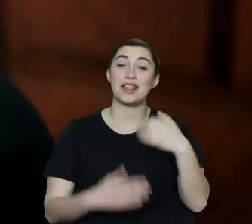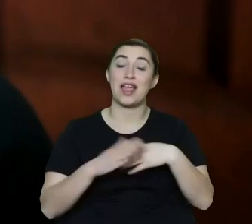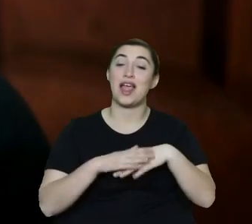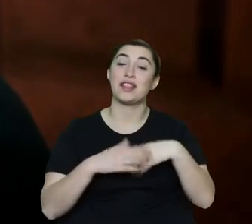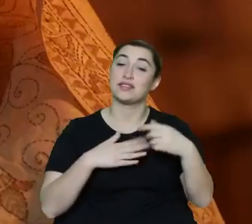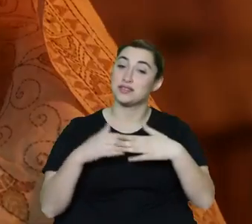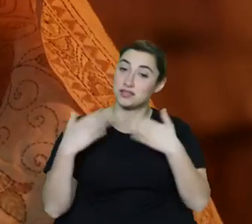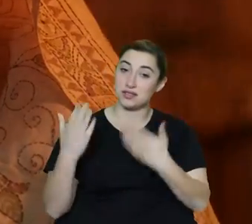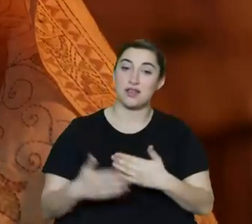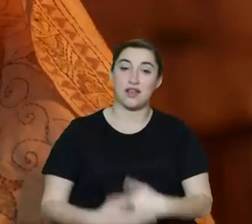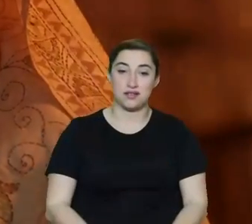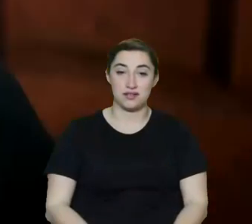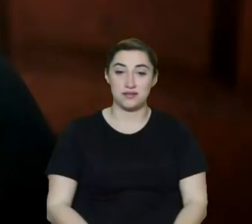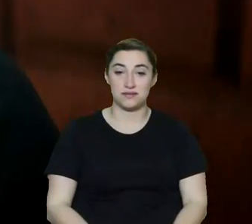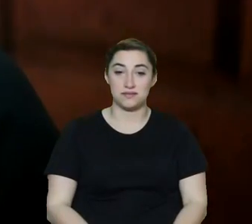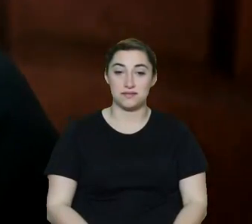dert görmeye.